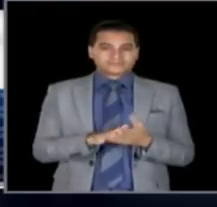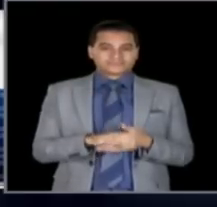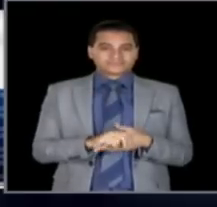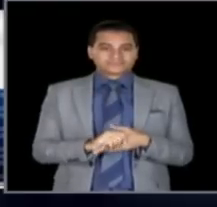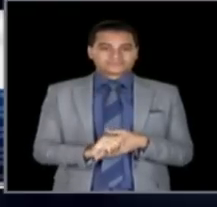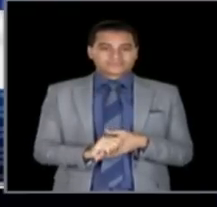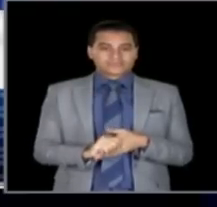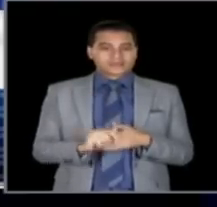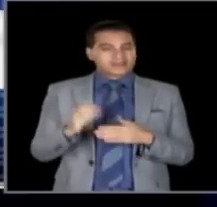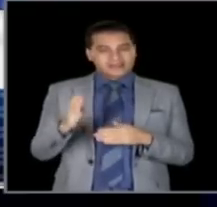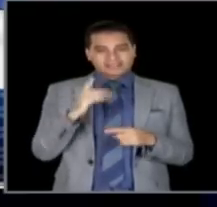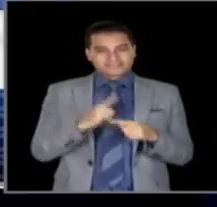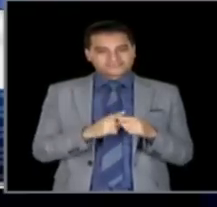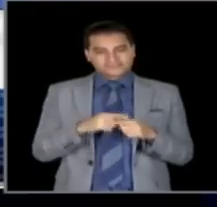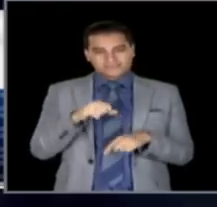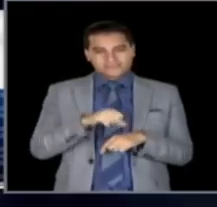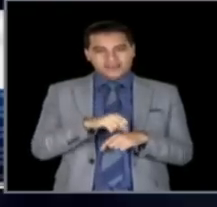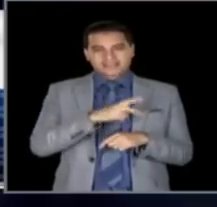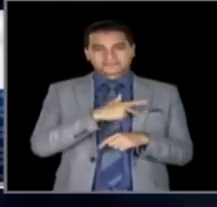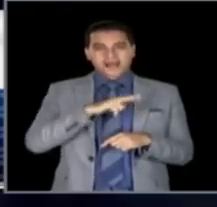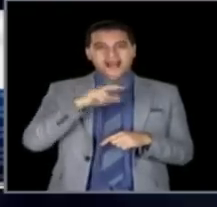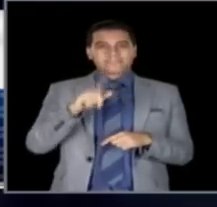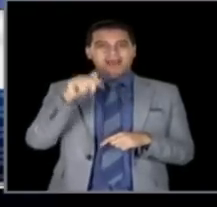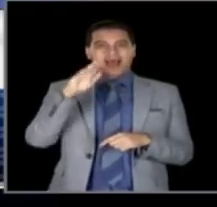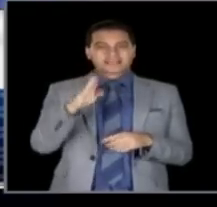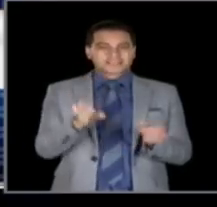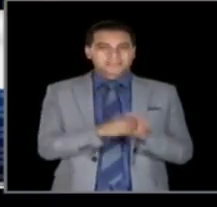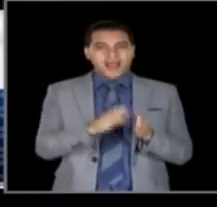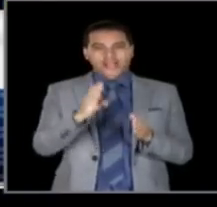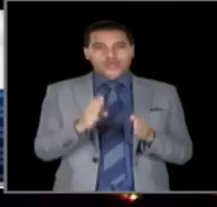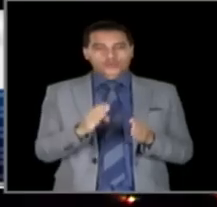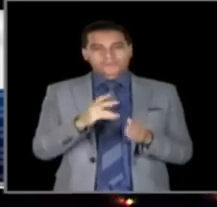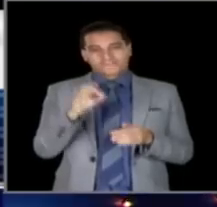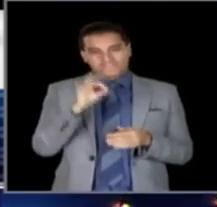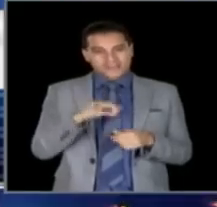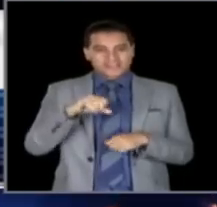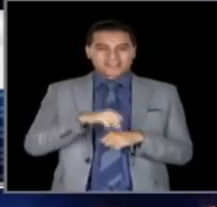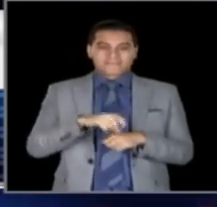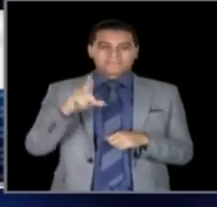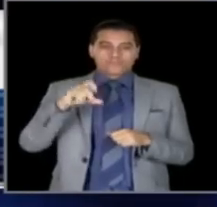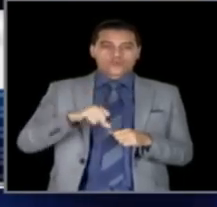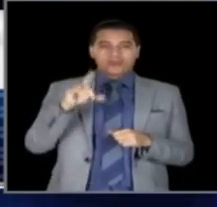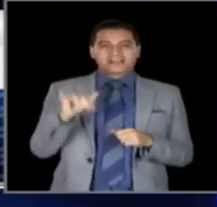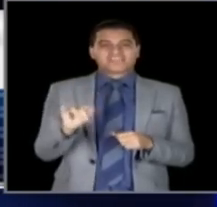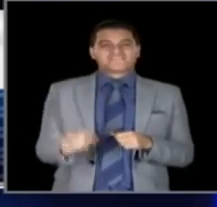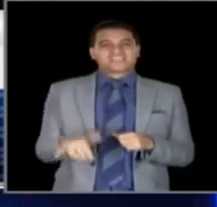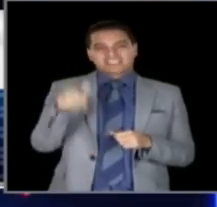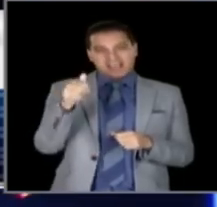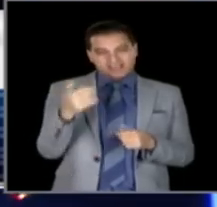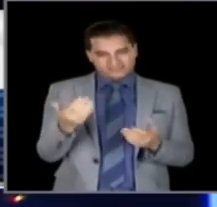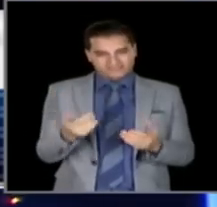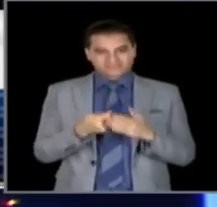صبح للأسف الشديد إجابة خاطئة. الإجابة الصحيحة بوليفيا.